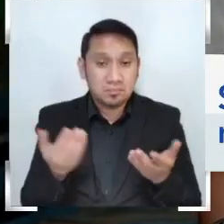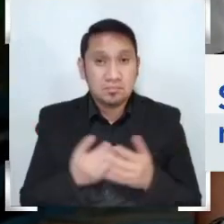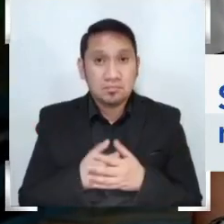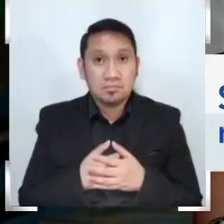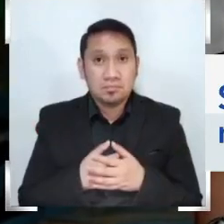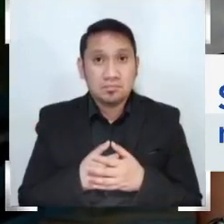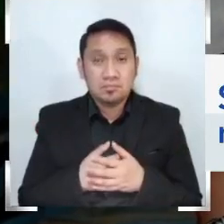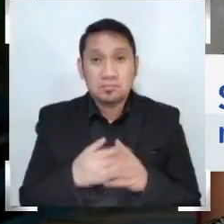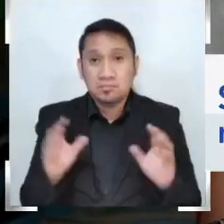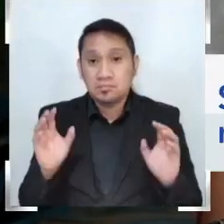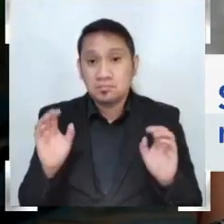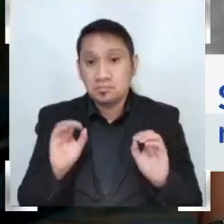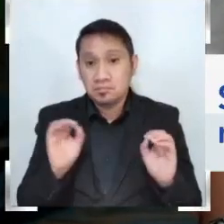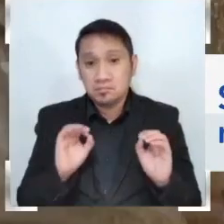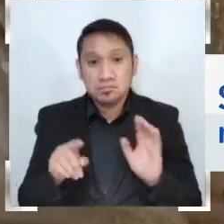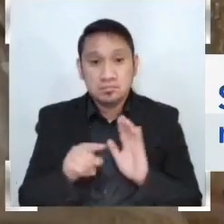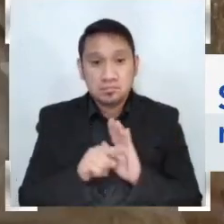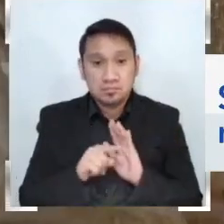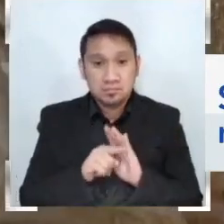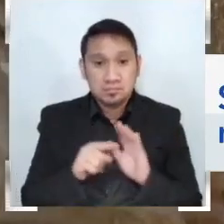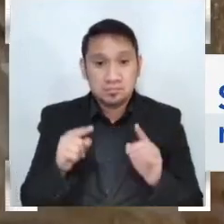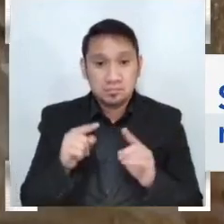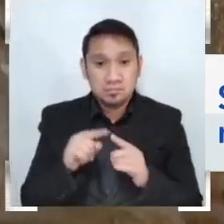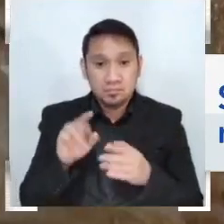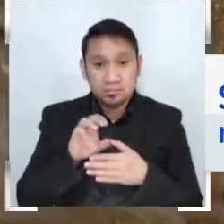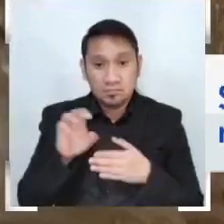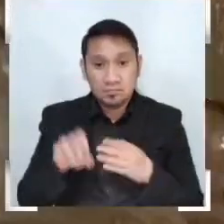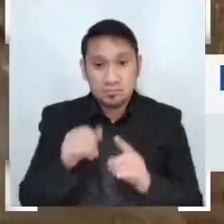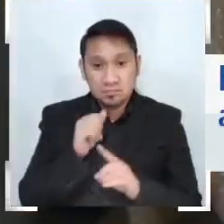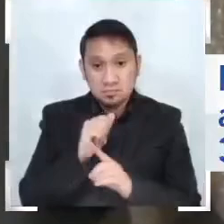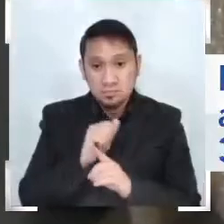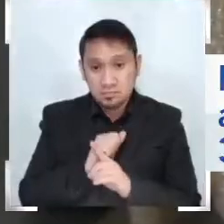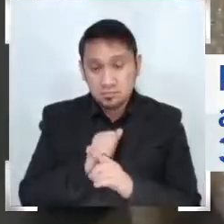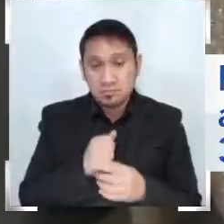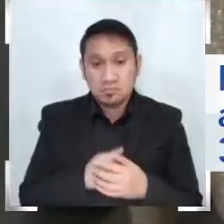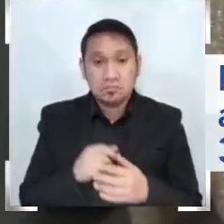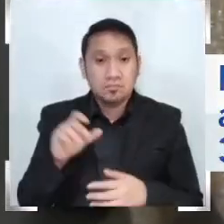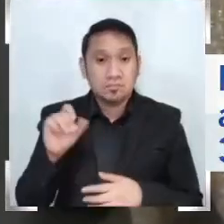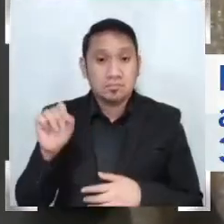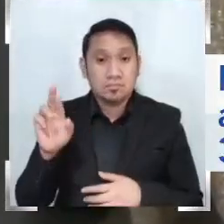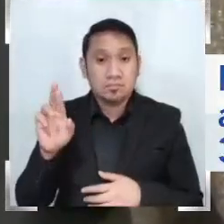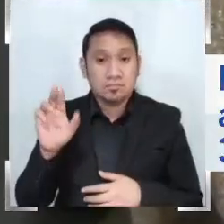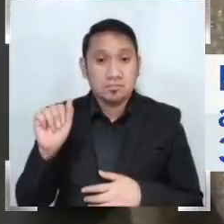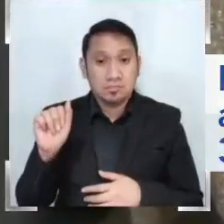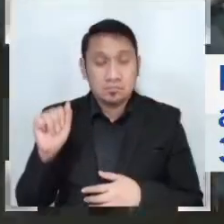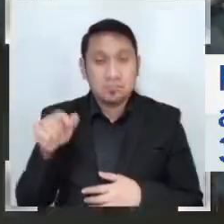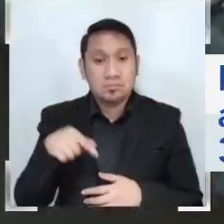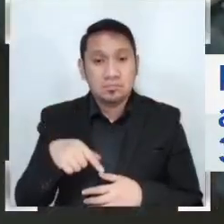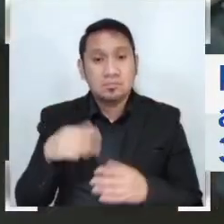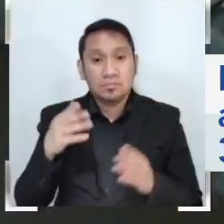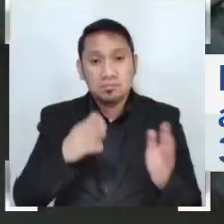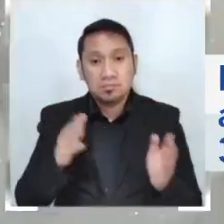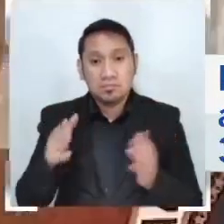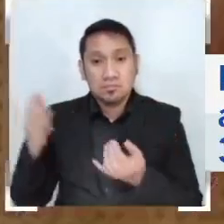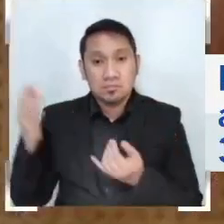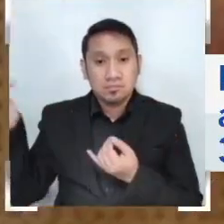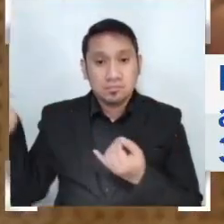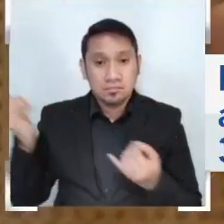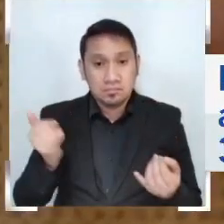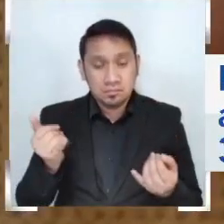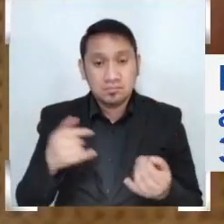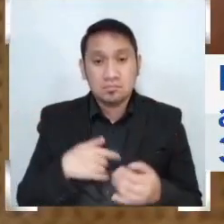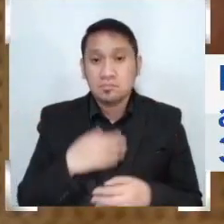negative towards the end of August. Ang plano naman ng SRA na pag-aangkat ng 300,000 metric tons ng asukal,